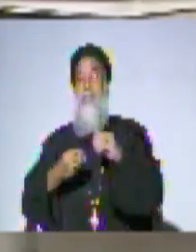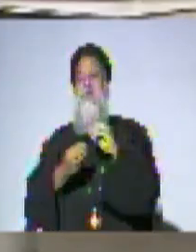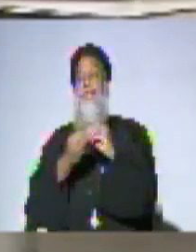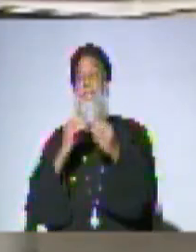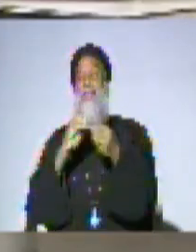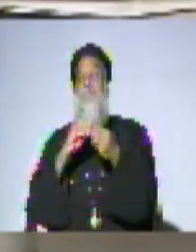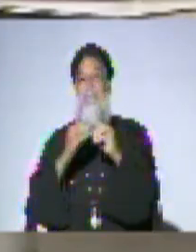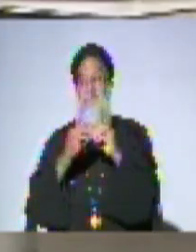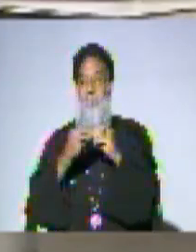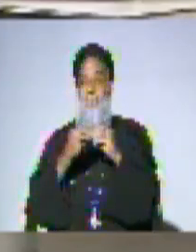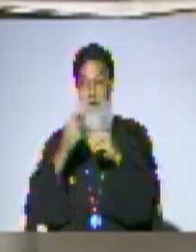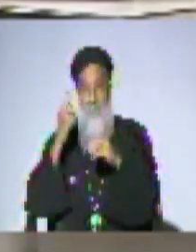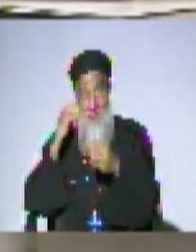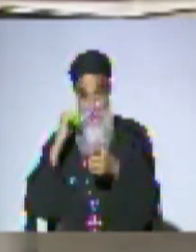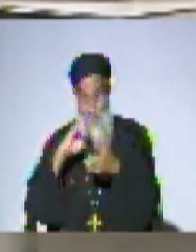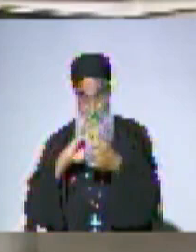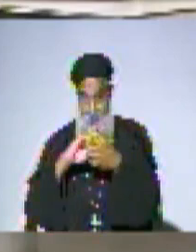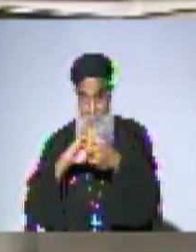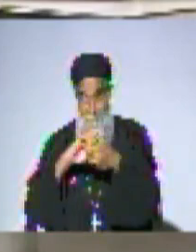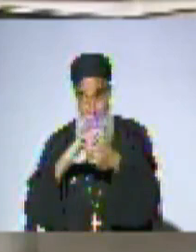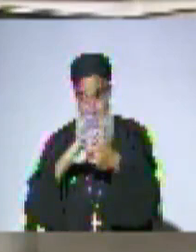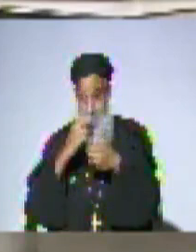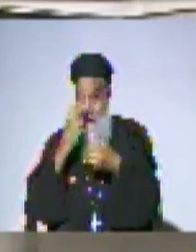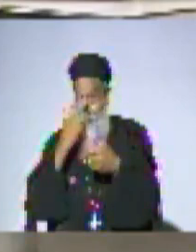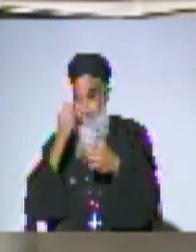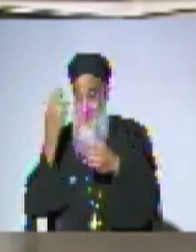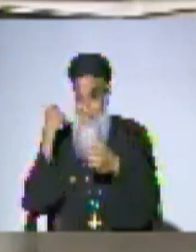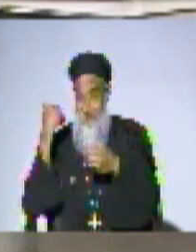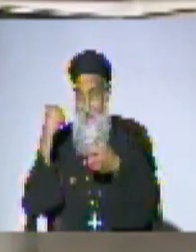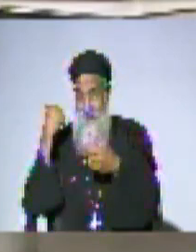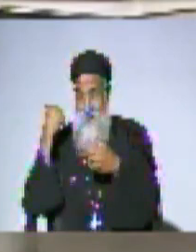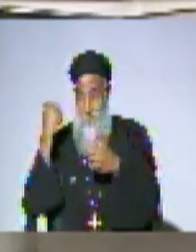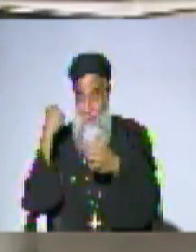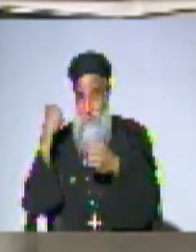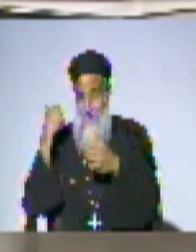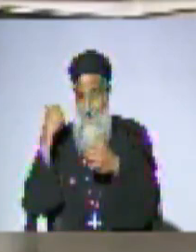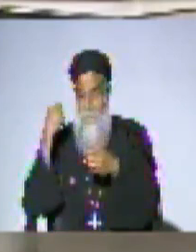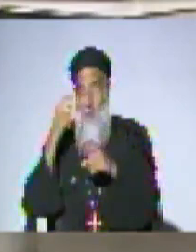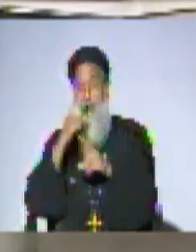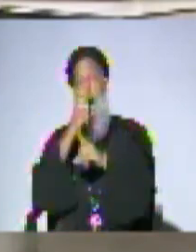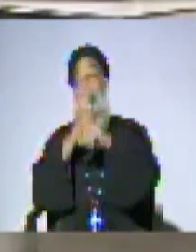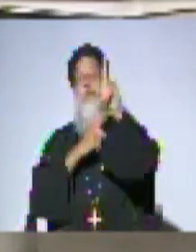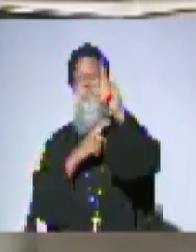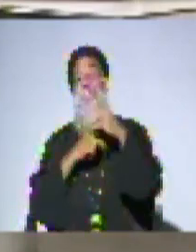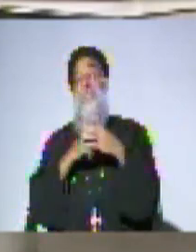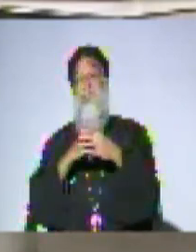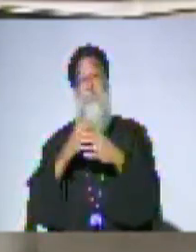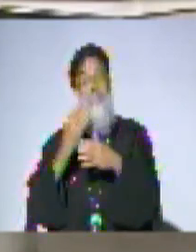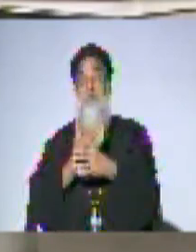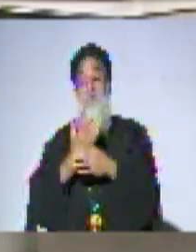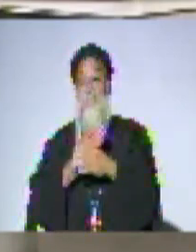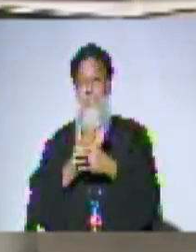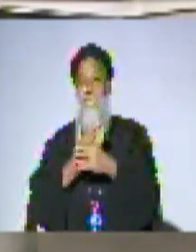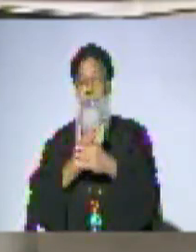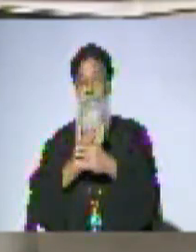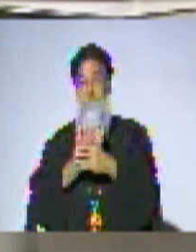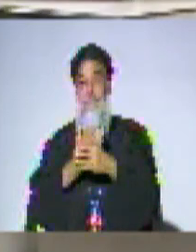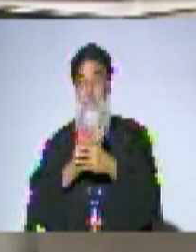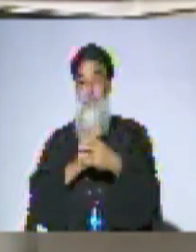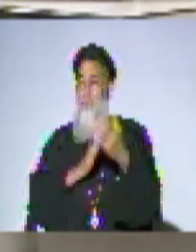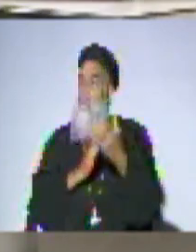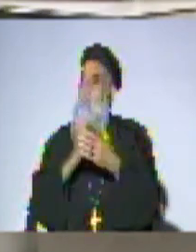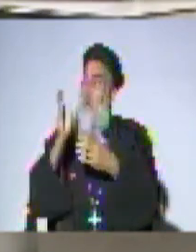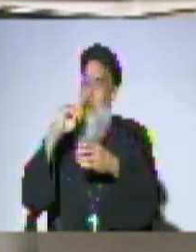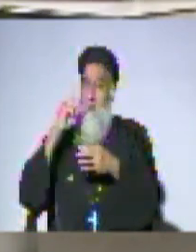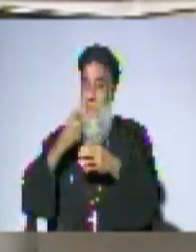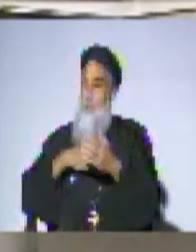واضح. طيب هو ليه لما يوسف اتعين وزير تمام ليه ما راحش من